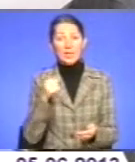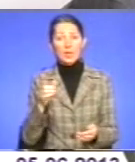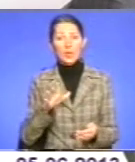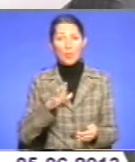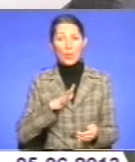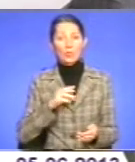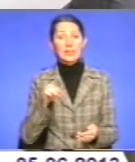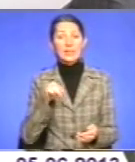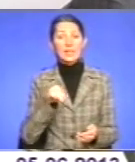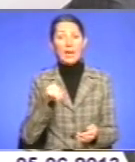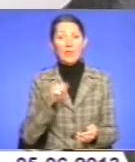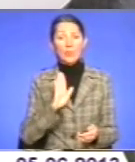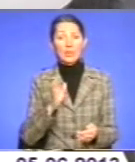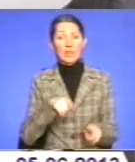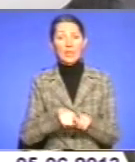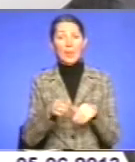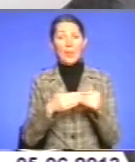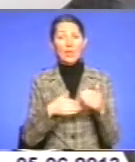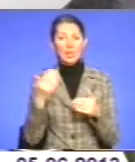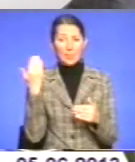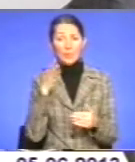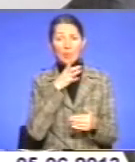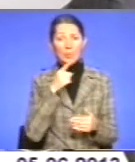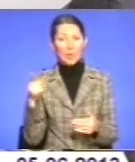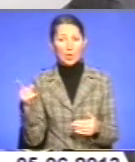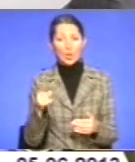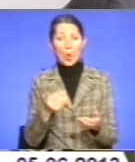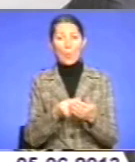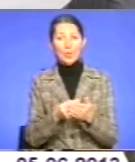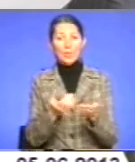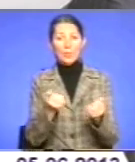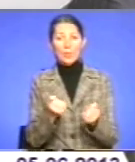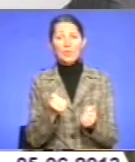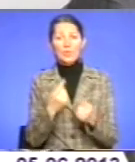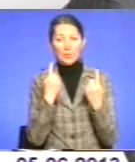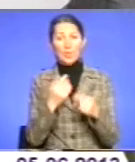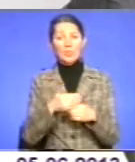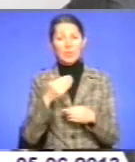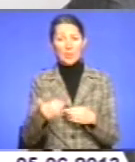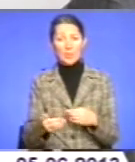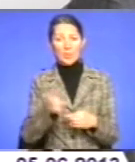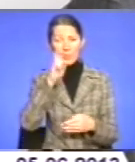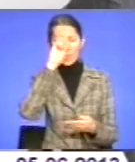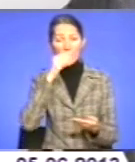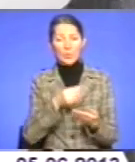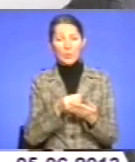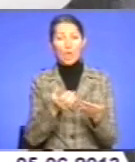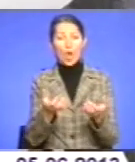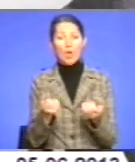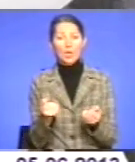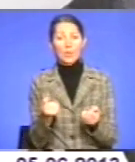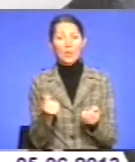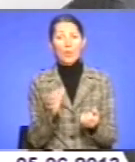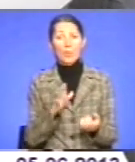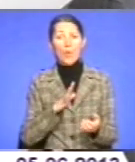тому що були такі практики попередніх періодів, що бюджет приймався з таким значним запізненням, тому що державний бюджет отримав,